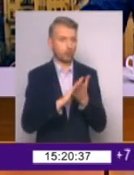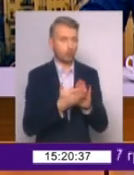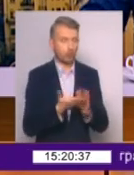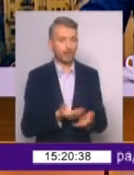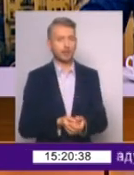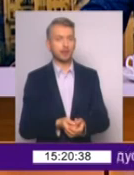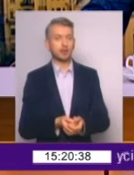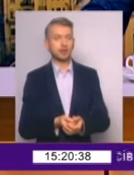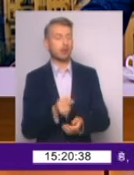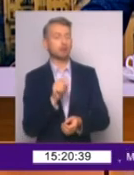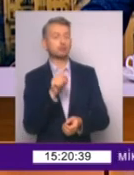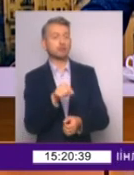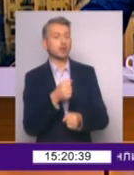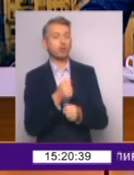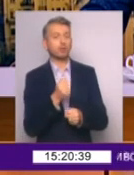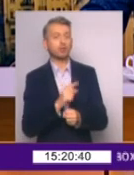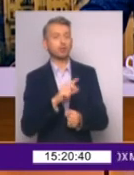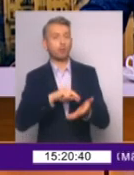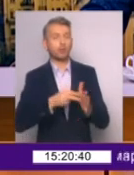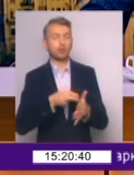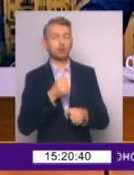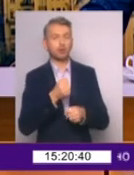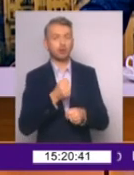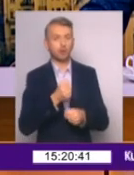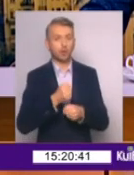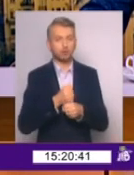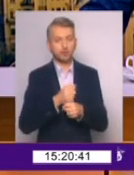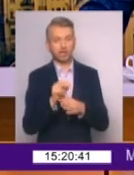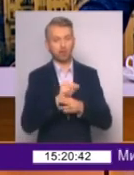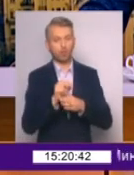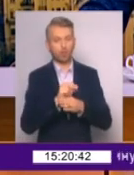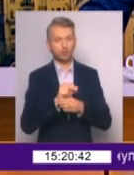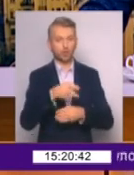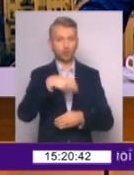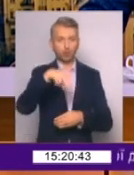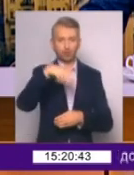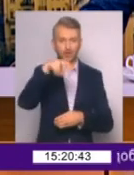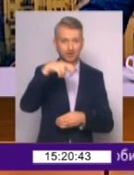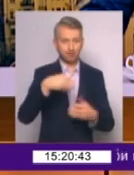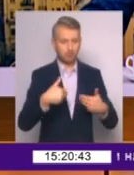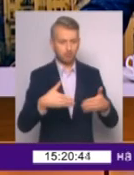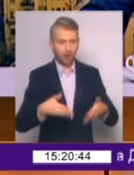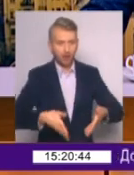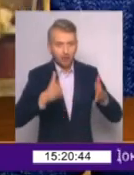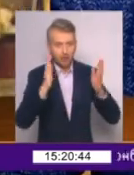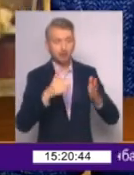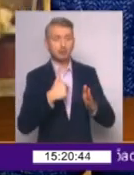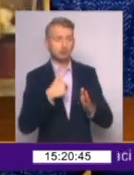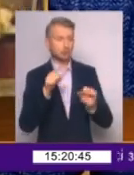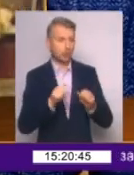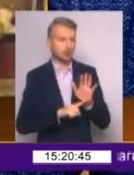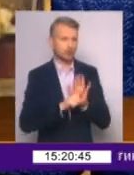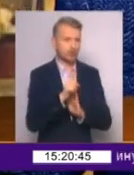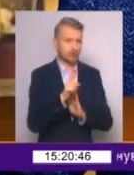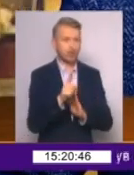Тому ті роботи, які плануються там робити ремонт сходових клітин, парадних, звісно, що ми їх можемо розпочинати, звісно,